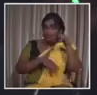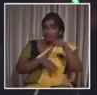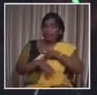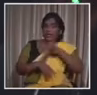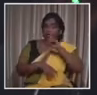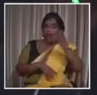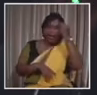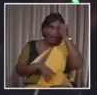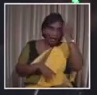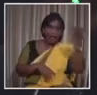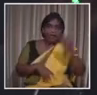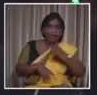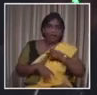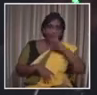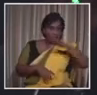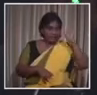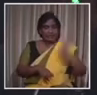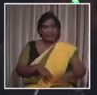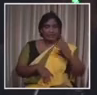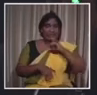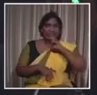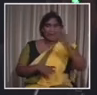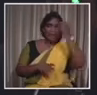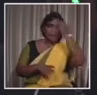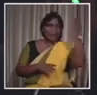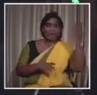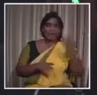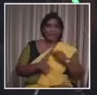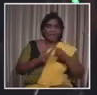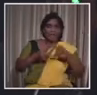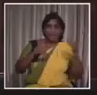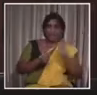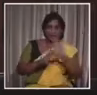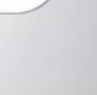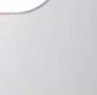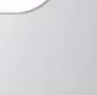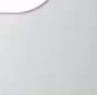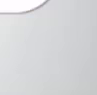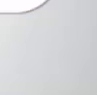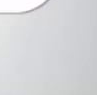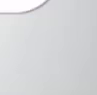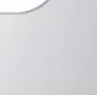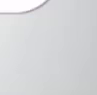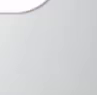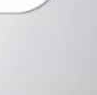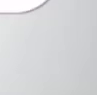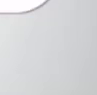කියන්න මතකුණා කියලා තමයි මම මේසෙට ගහලා කිව්වේ මට ඒක ඇල කියන්න බැරි වුණා කියලා වෙන දෙයකට නෙමෙයි කොහොමද මේ චමින්දේසේ